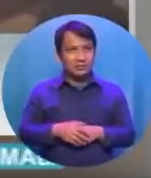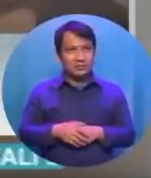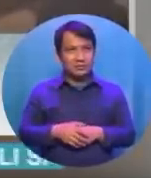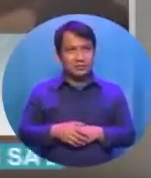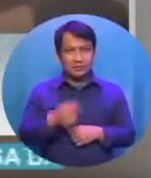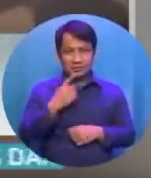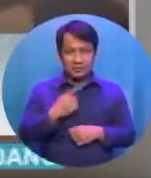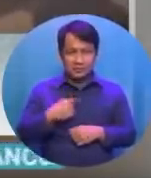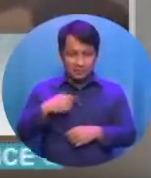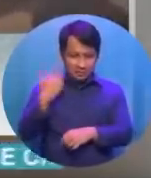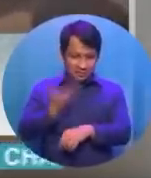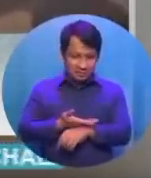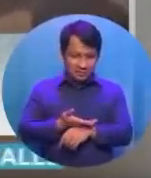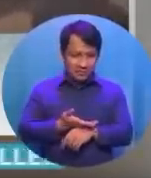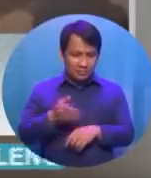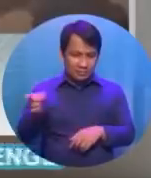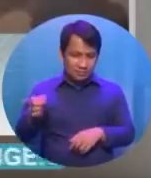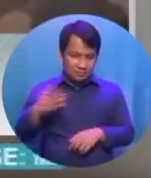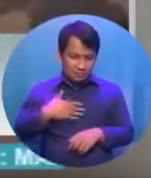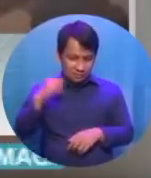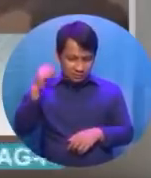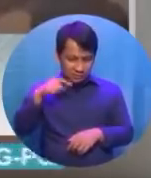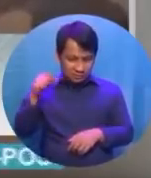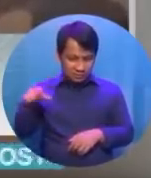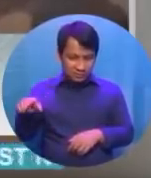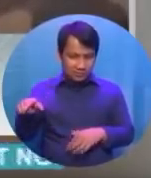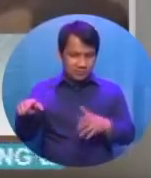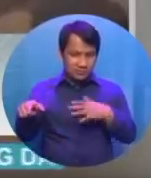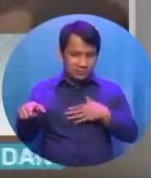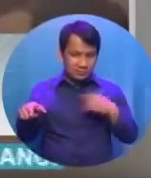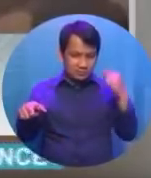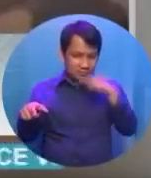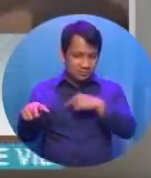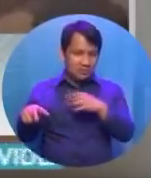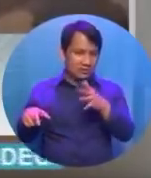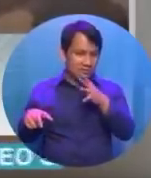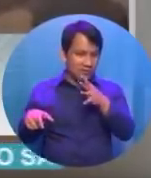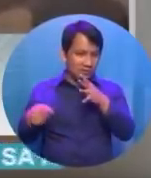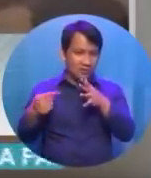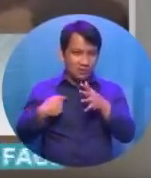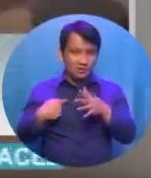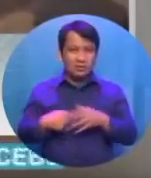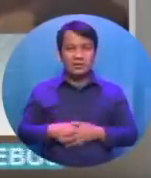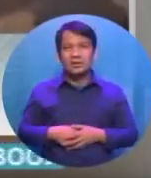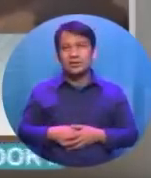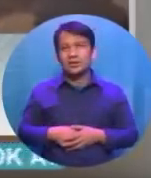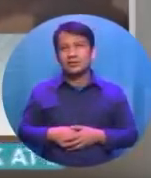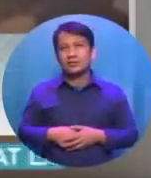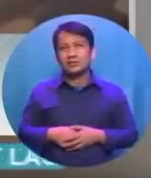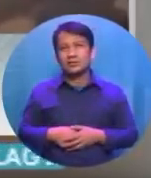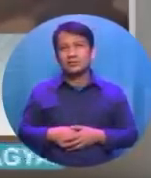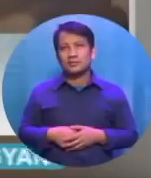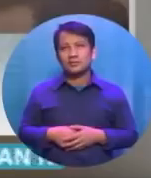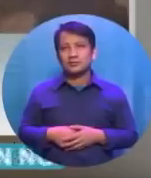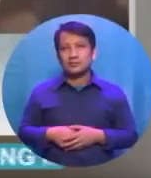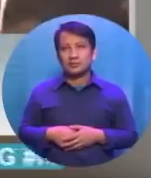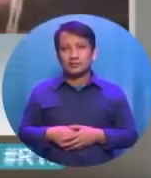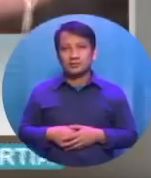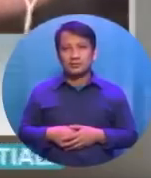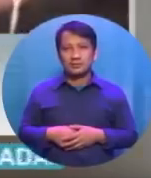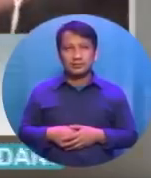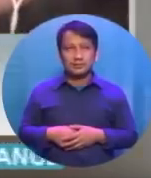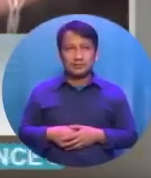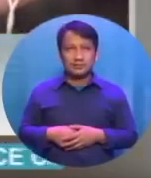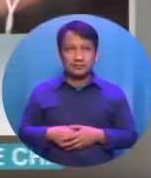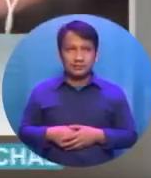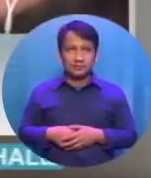hindi mo ako anak mo, kasi ate lang yung anak mo kasi sinungaling si nanay ko. Oh, sige. Okay, kasi sinungaling